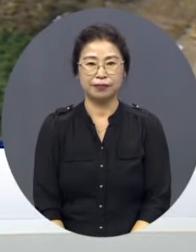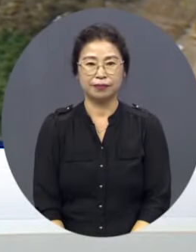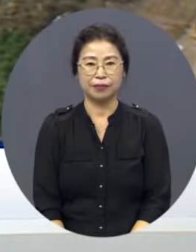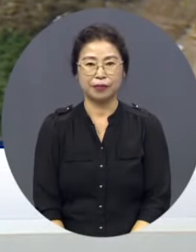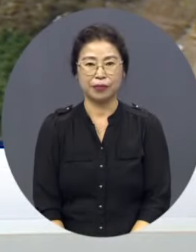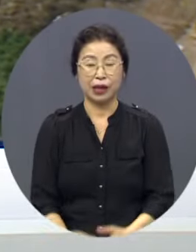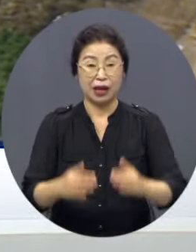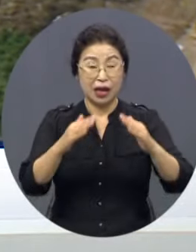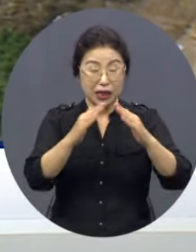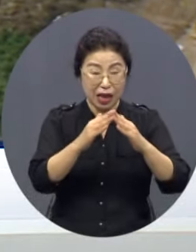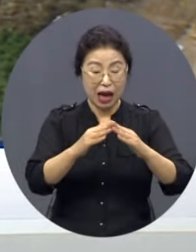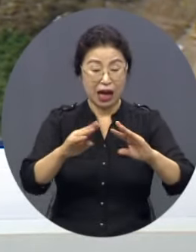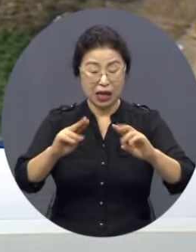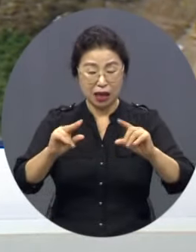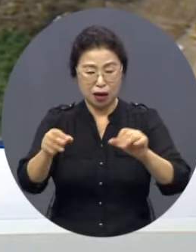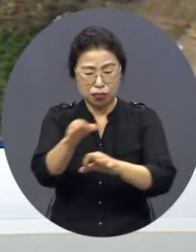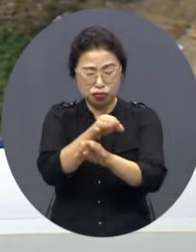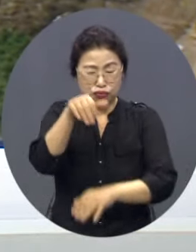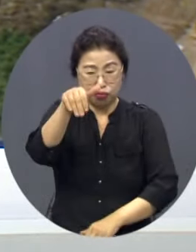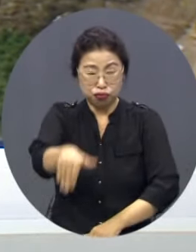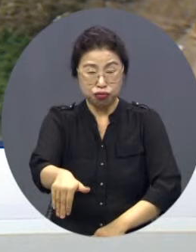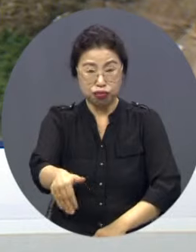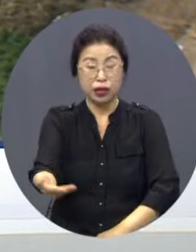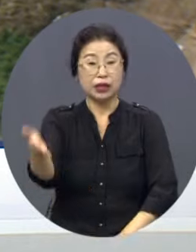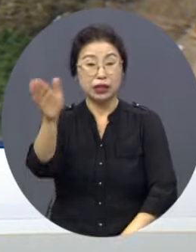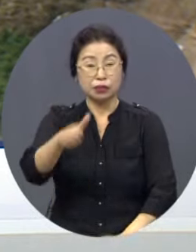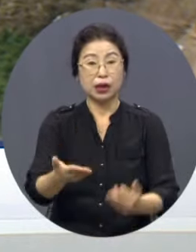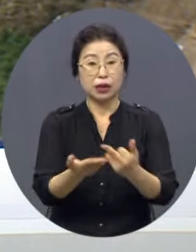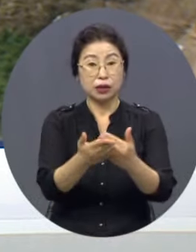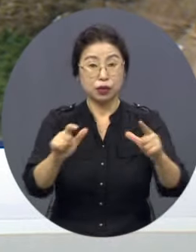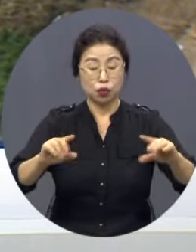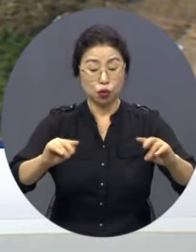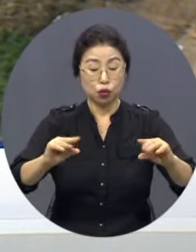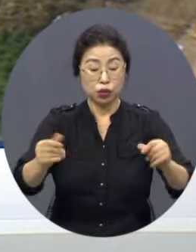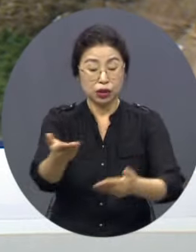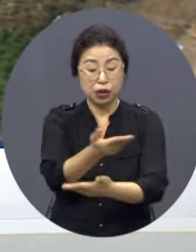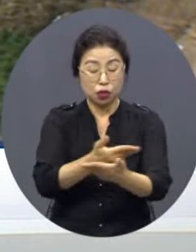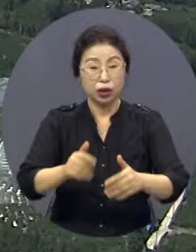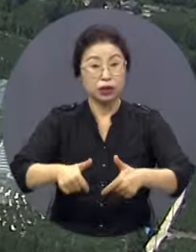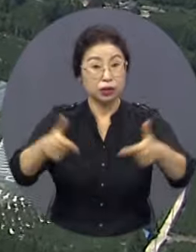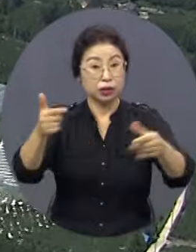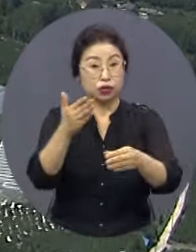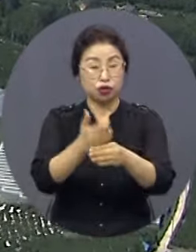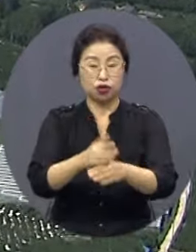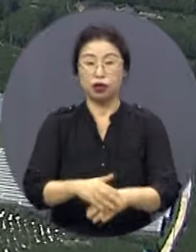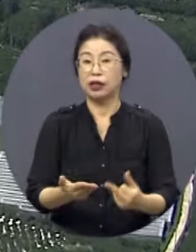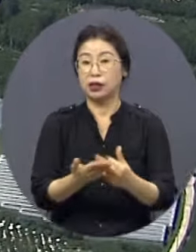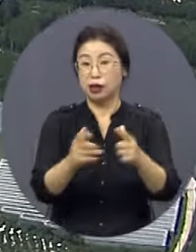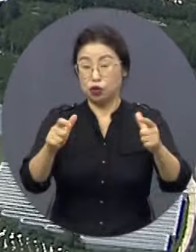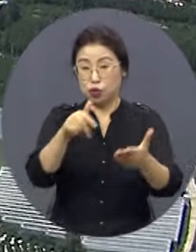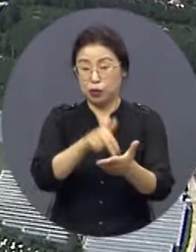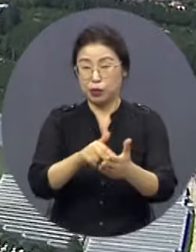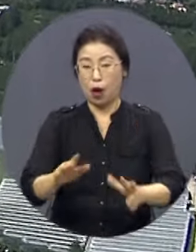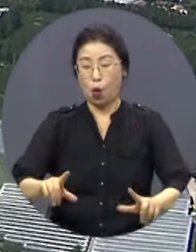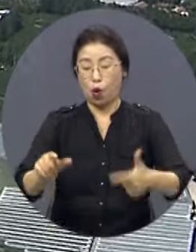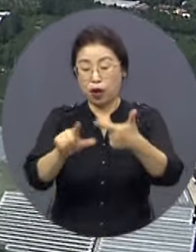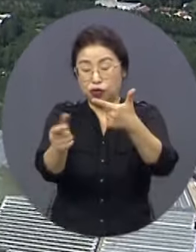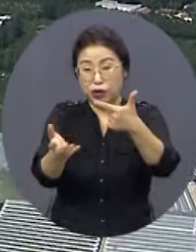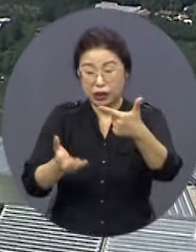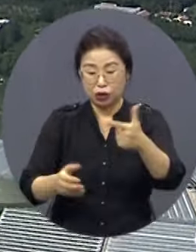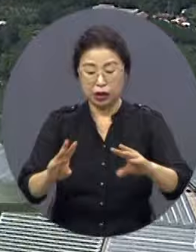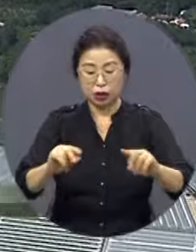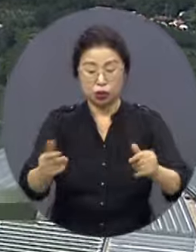네, 부동산 경기 침체 속에서도 제주 지역 토지 거래량은 늘었습니다. 제주도에 따르면 올해 상반기